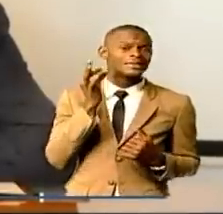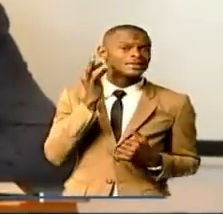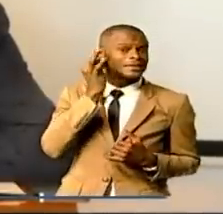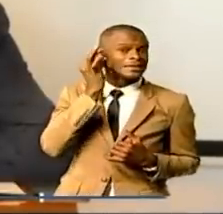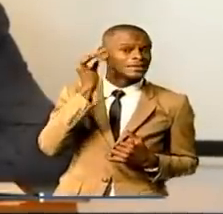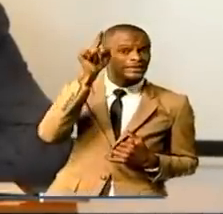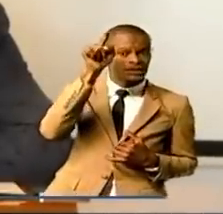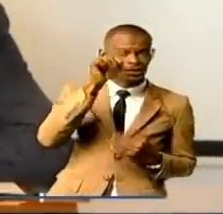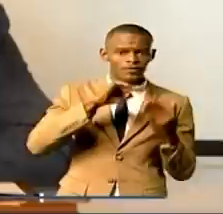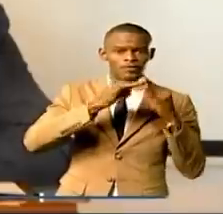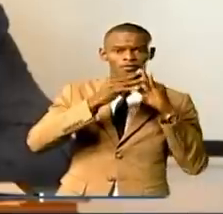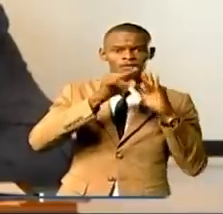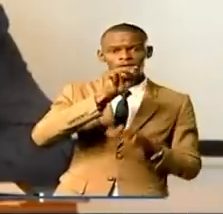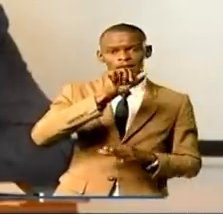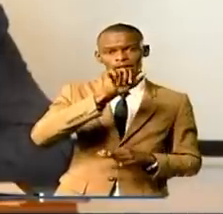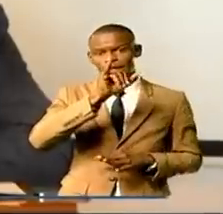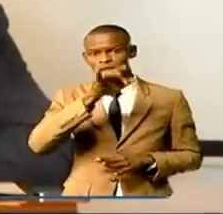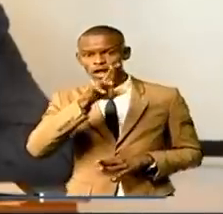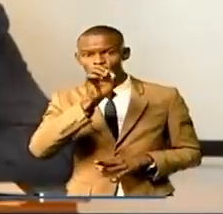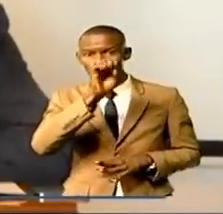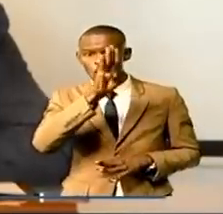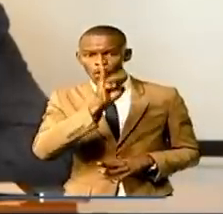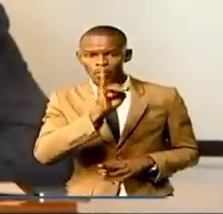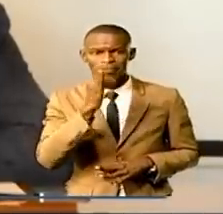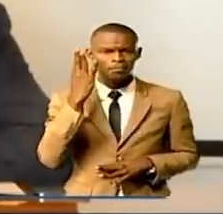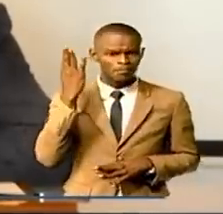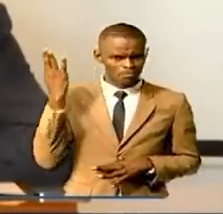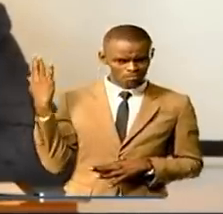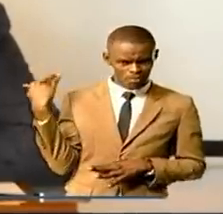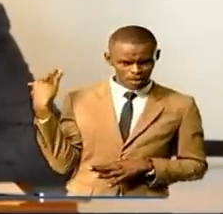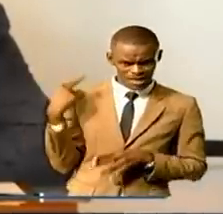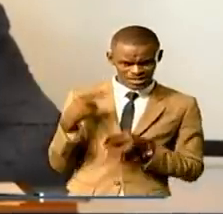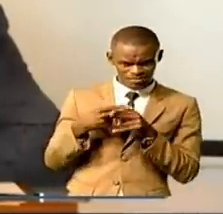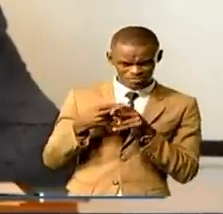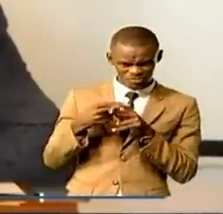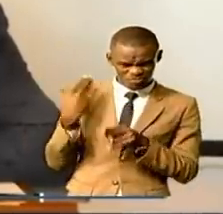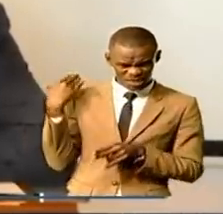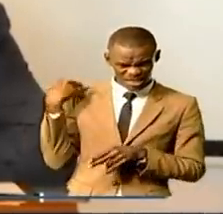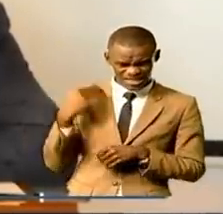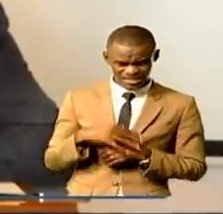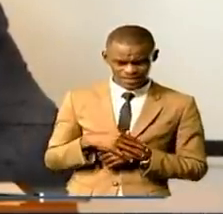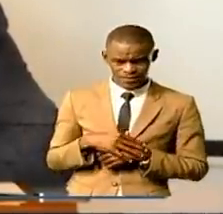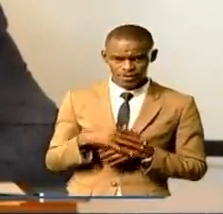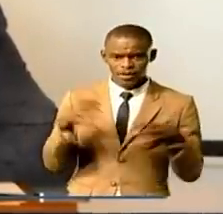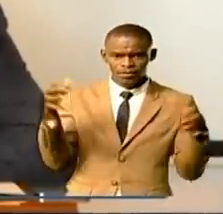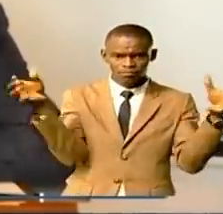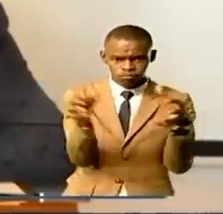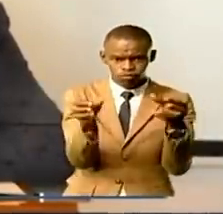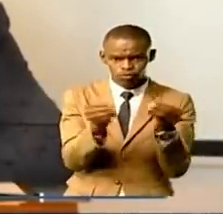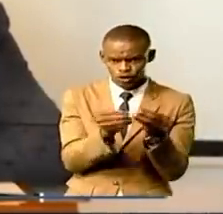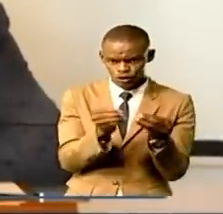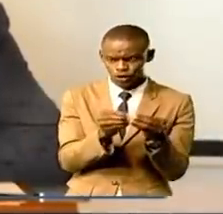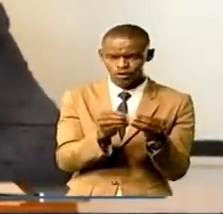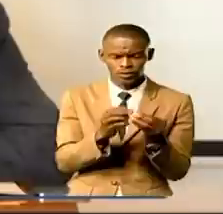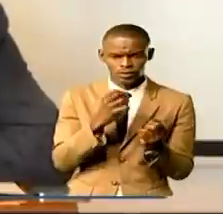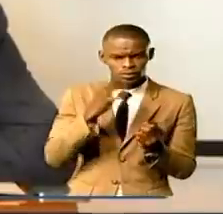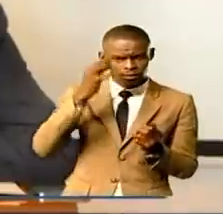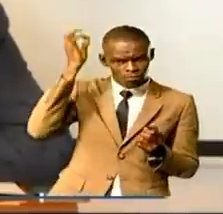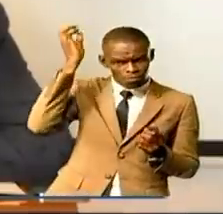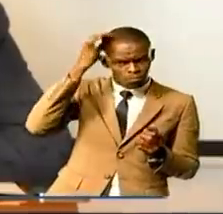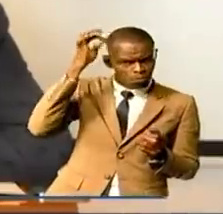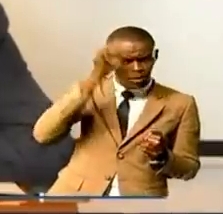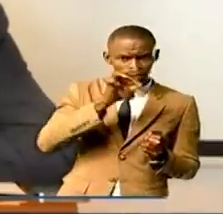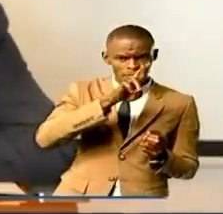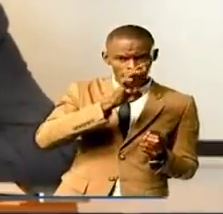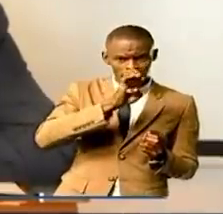paix et la sécurité. Et nous sommes étonnés de constater que pendant les pourparlers de paix, les attaques ont lieu. On en profite pour